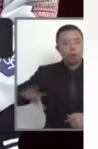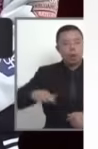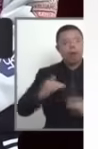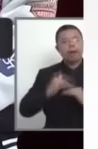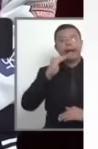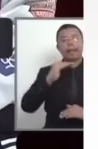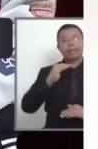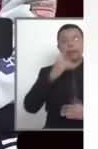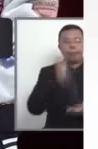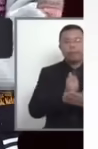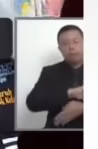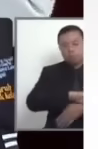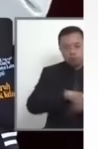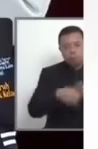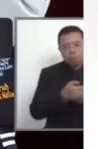gitu